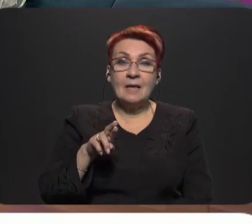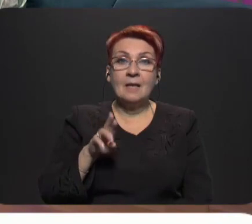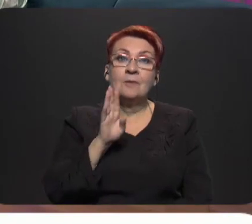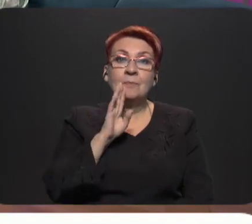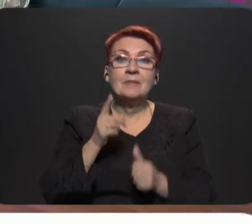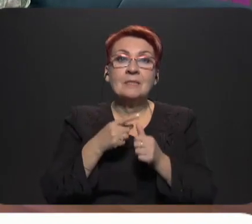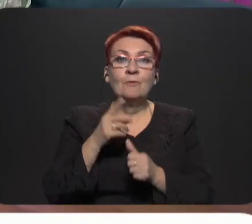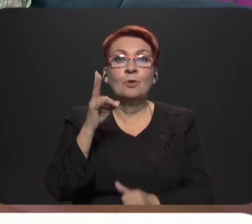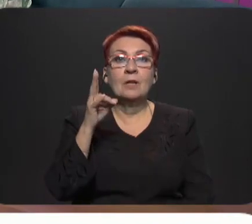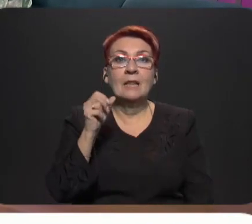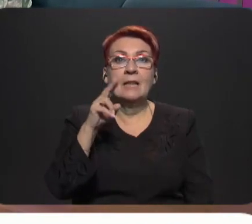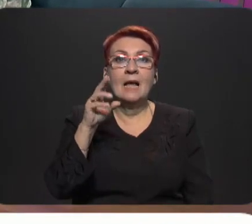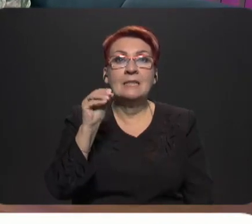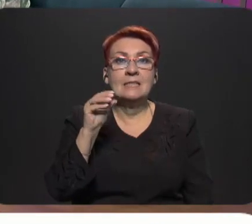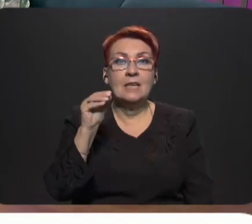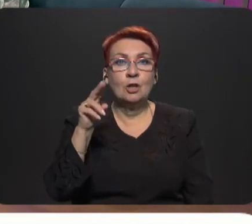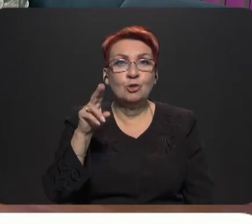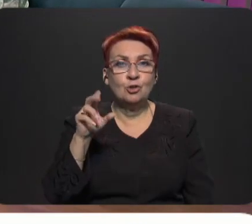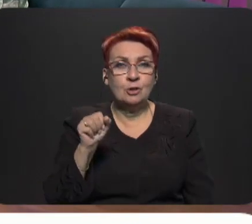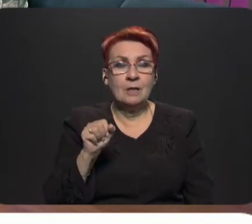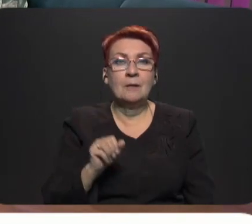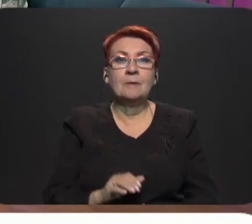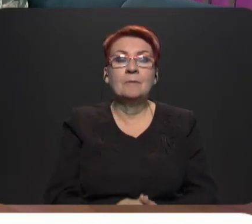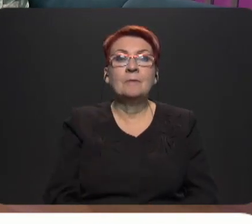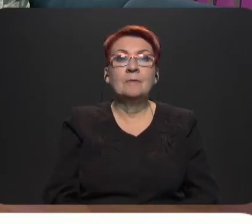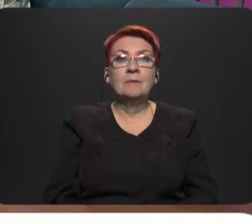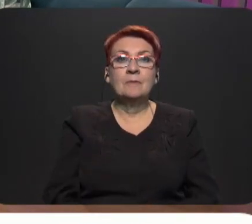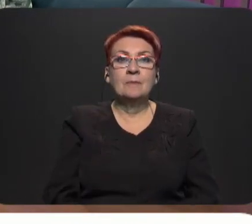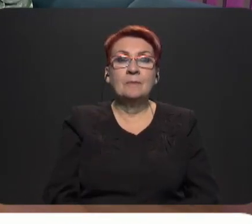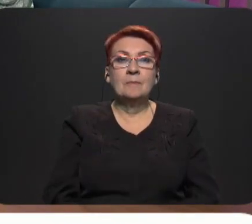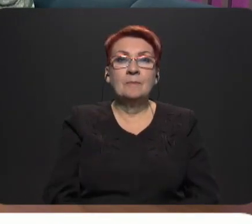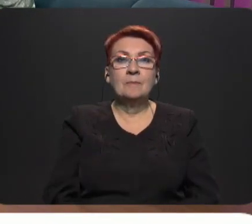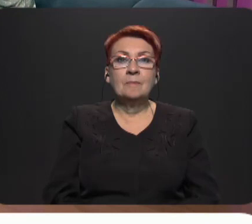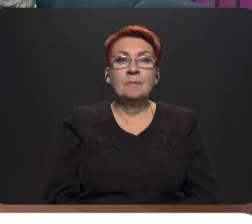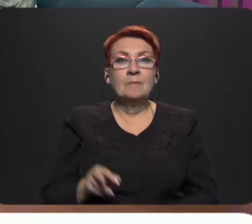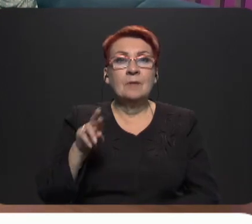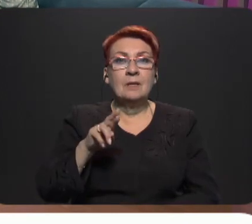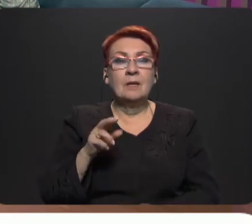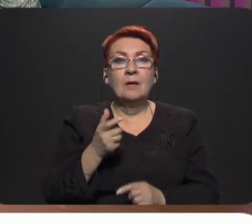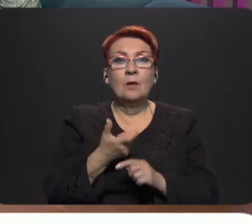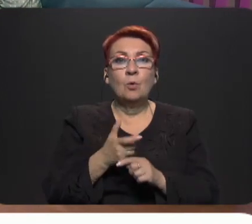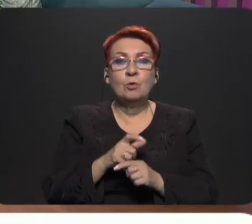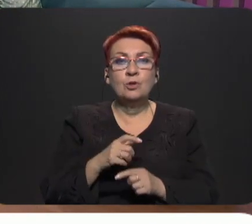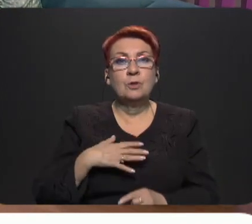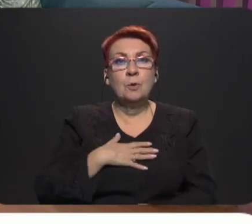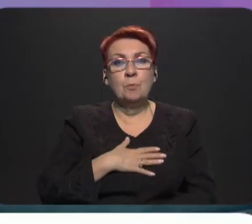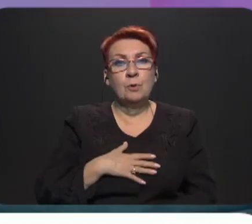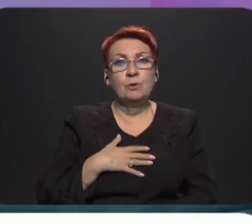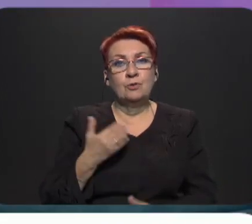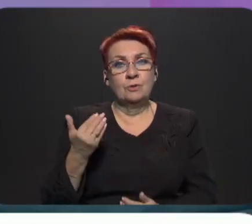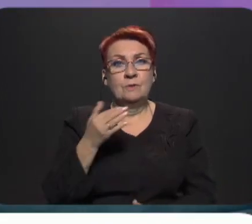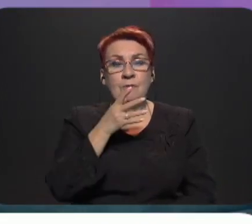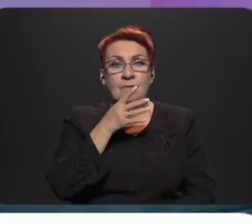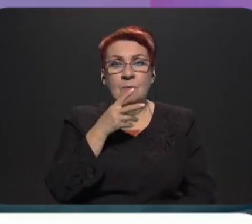Надежда. Мне скоро 90 лет. Я очень переживаю этот трудный период.